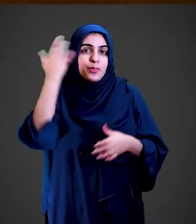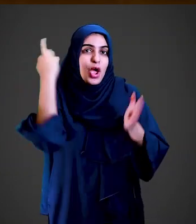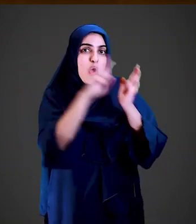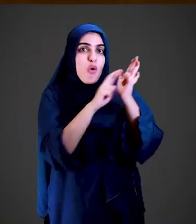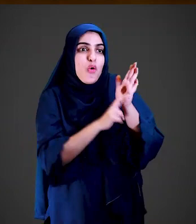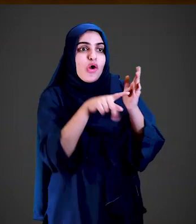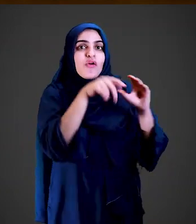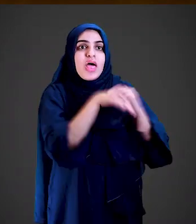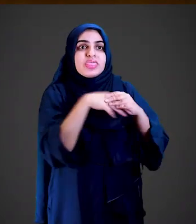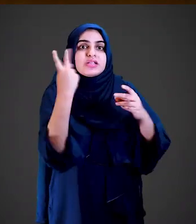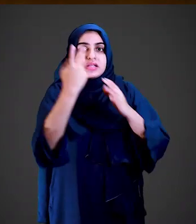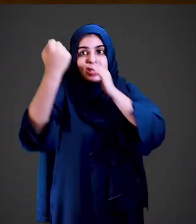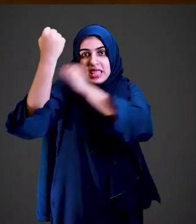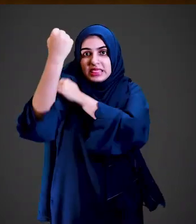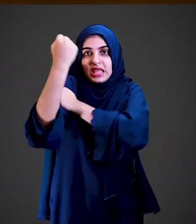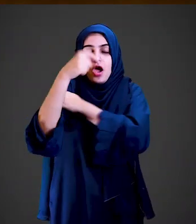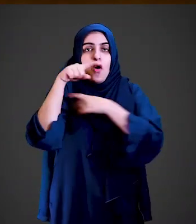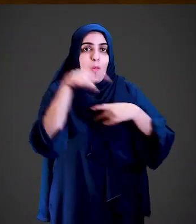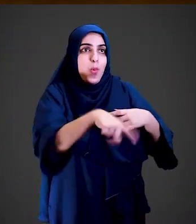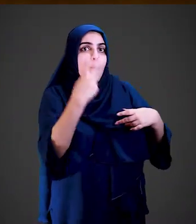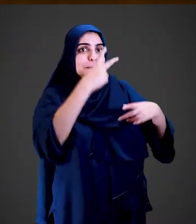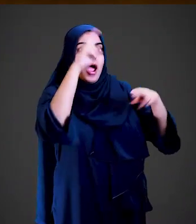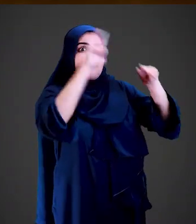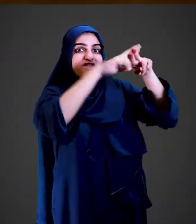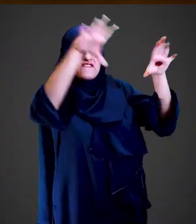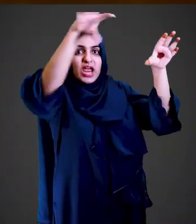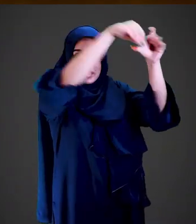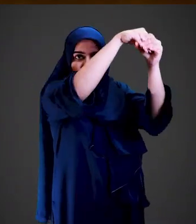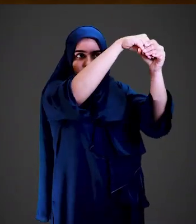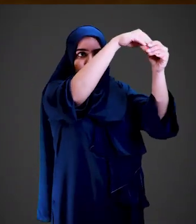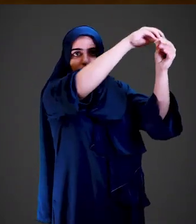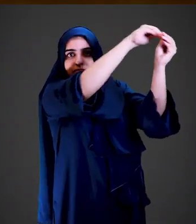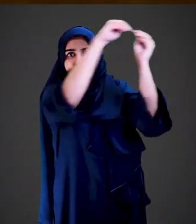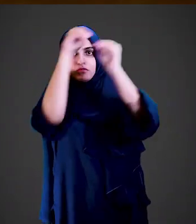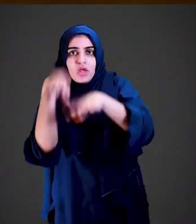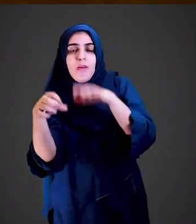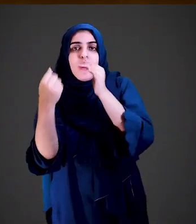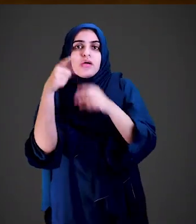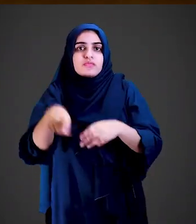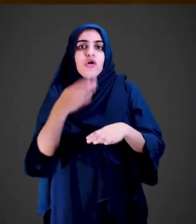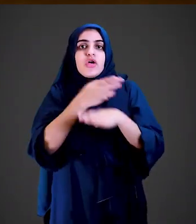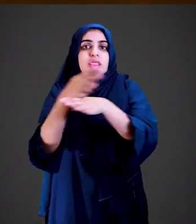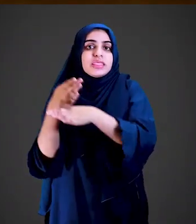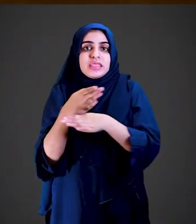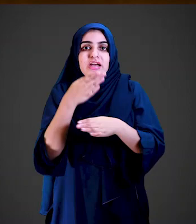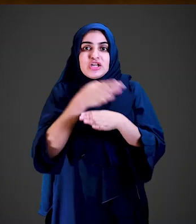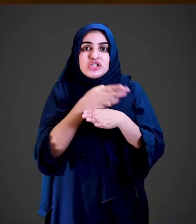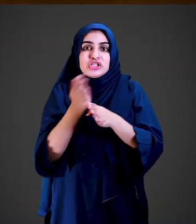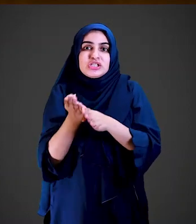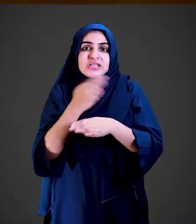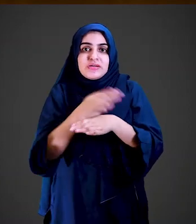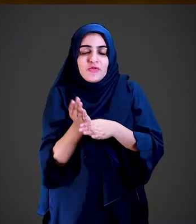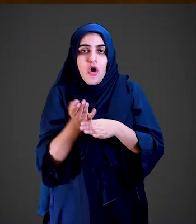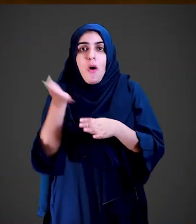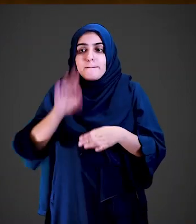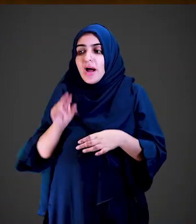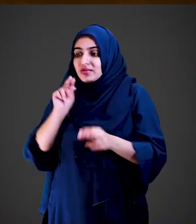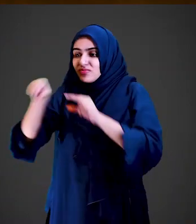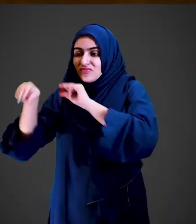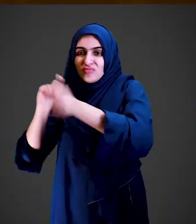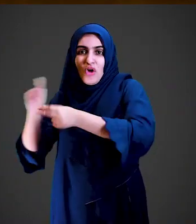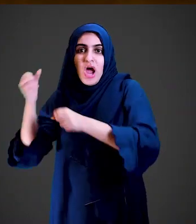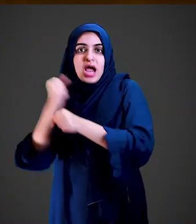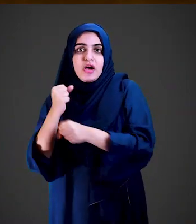طاقت ہے وہ وفاق سے لے کر سبائی حکومت اور سبائی حکومت سے نیچے لوکل گورنمنٹس تک جو